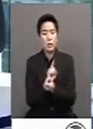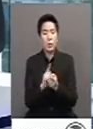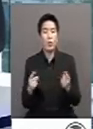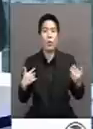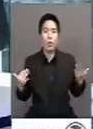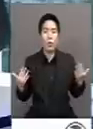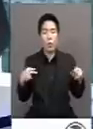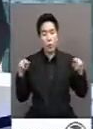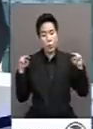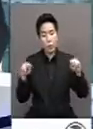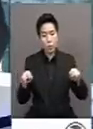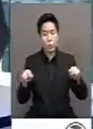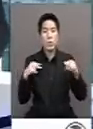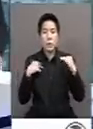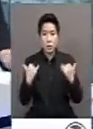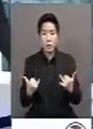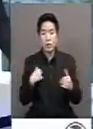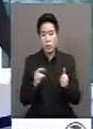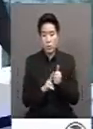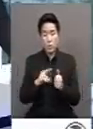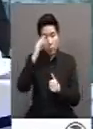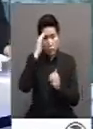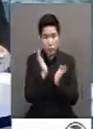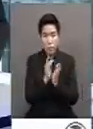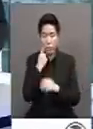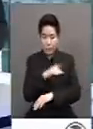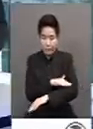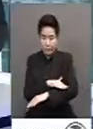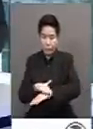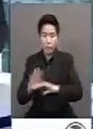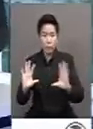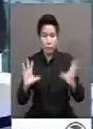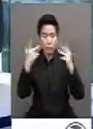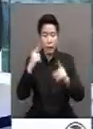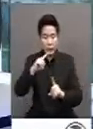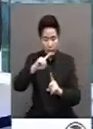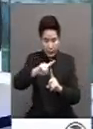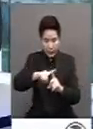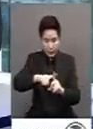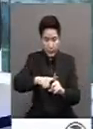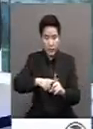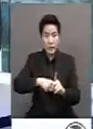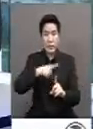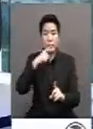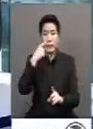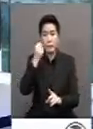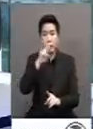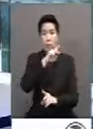องนะคะถ้าฟังถึงตรงนี้ทางรองผบ.ตร.ก็ขีดเส้นตายว่าไม่เกิน10 ธันวาคมนี่แหละค่ะพร้อมจะบุกไปจับตุ่มตัว